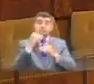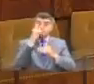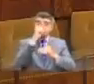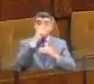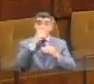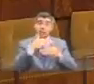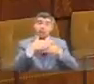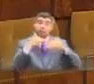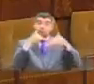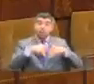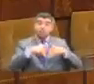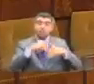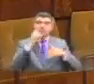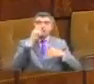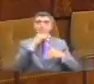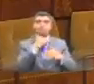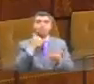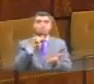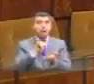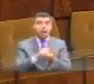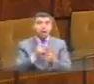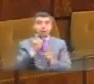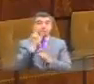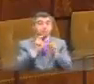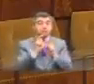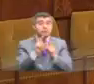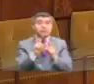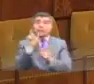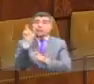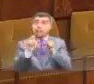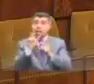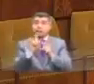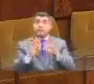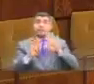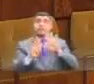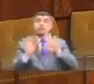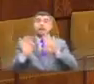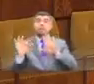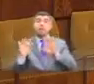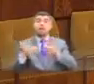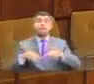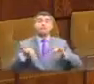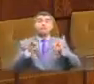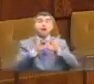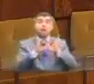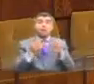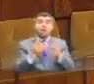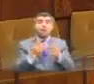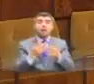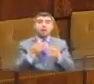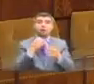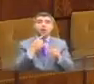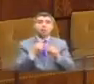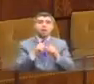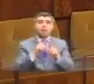هذا هناك كذلك ترحيل بعض السكان 900 عائله الفنادق ودور